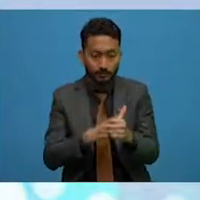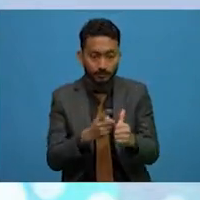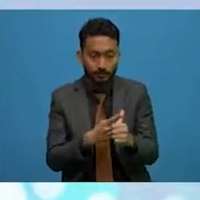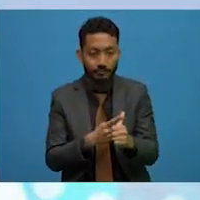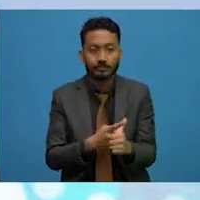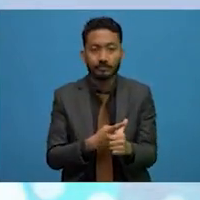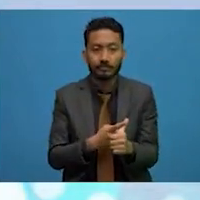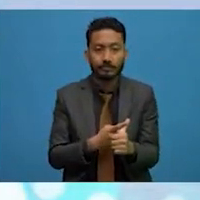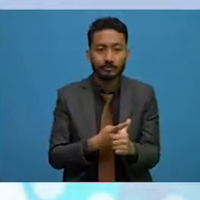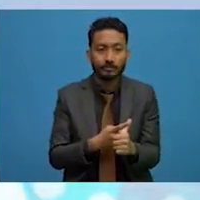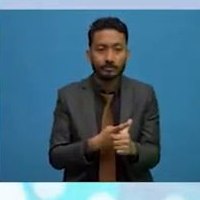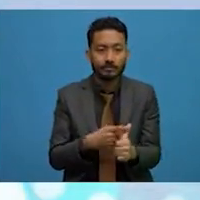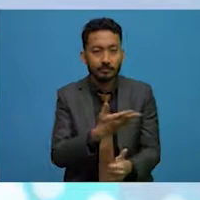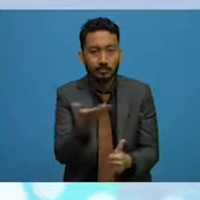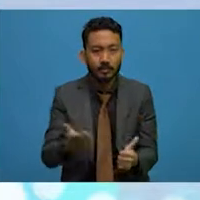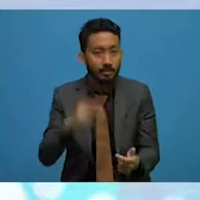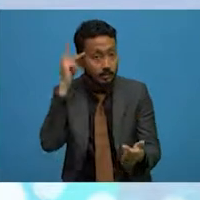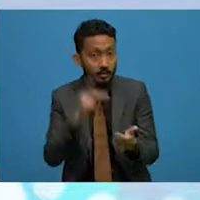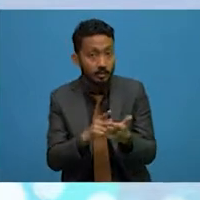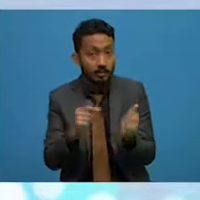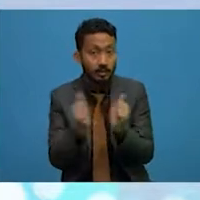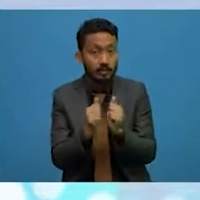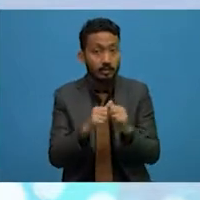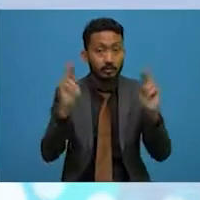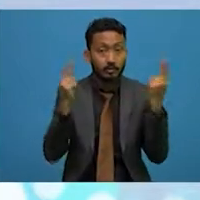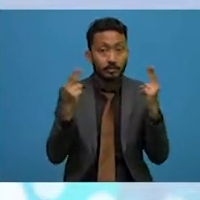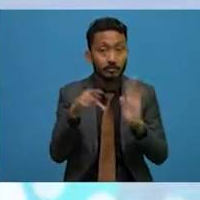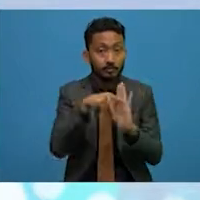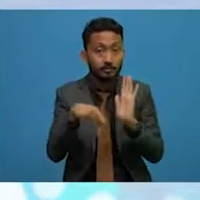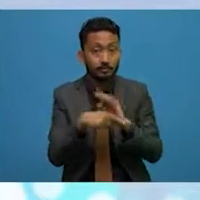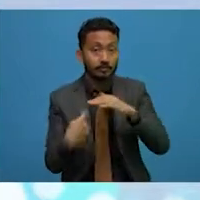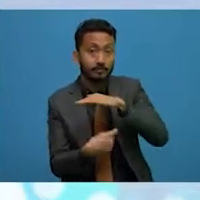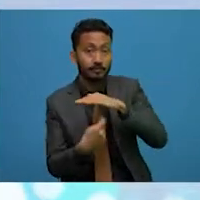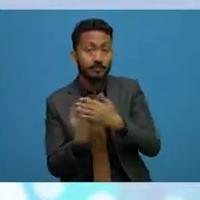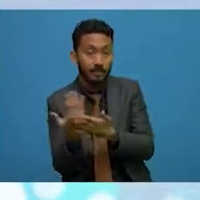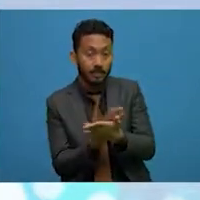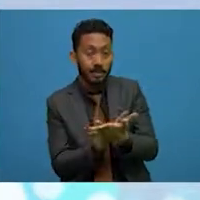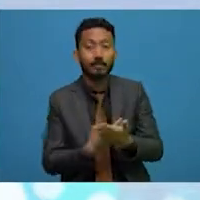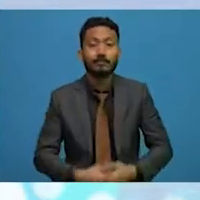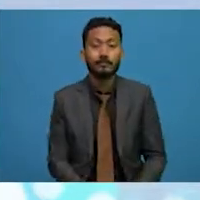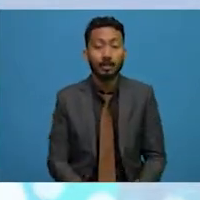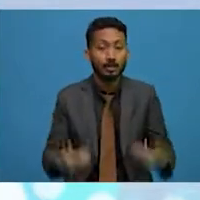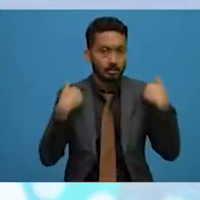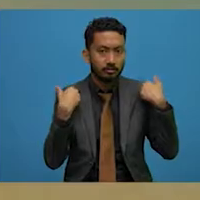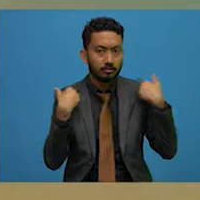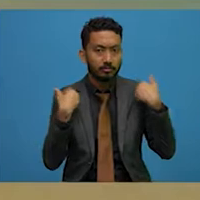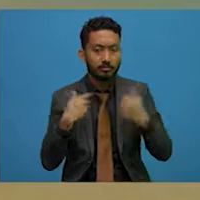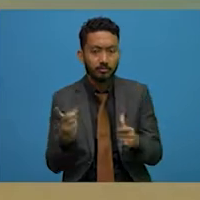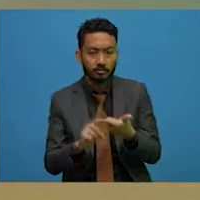sastera, pelajar akan diperkenalkan dengan tajuk prinsip asas multimedia yang terdiri daripada